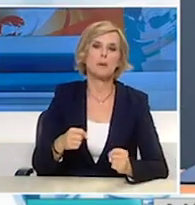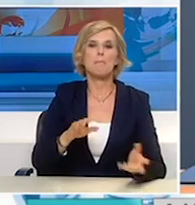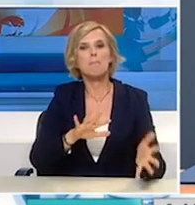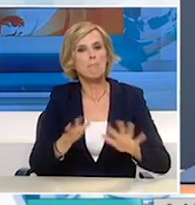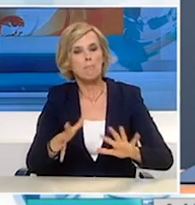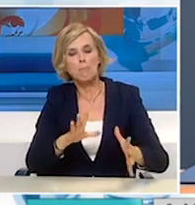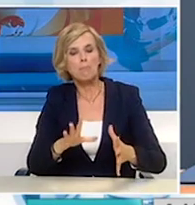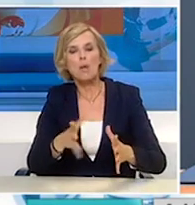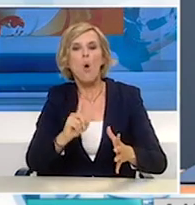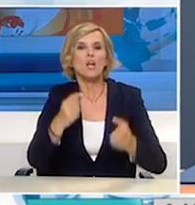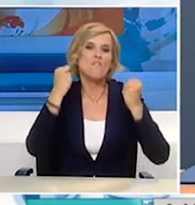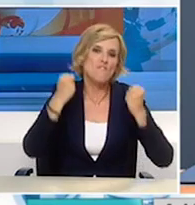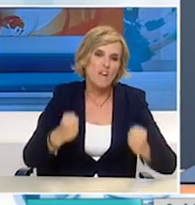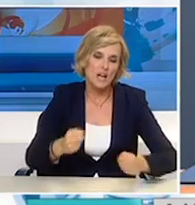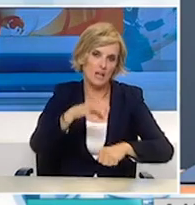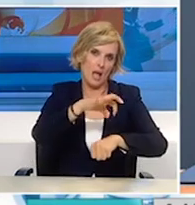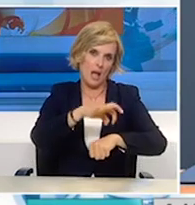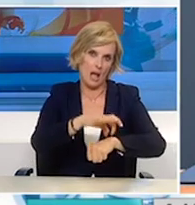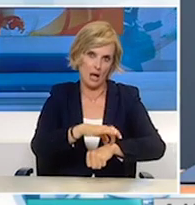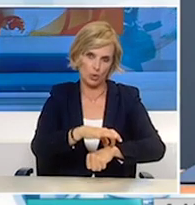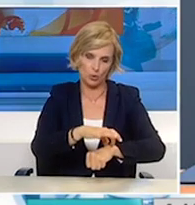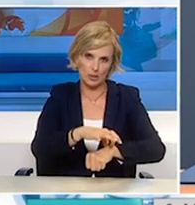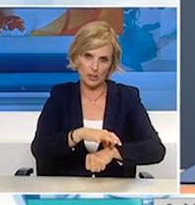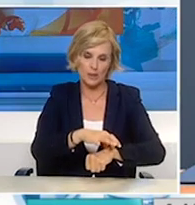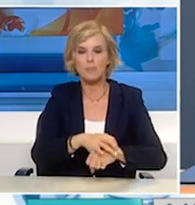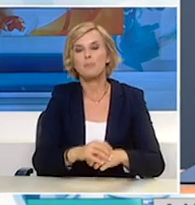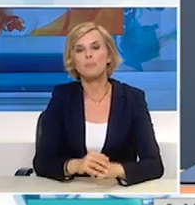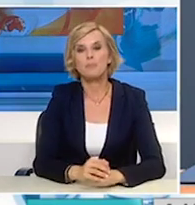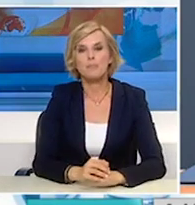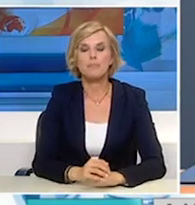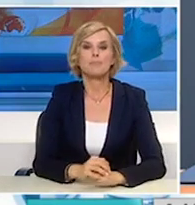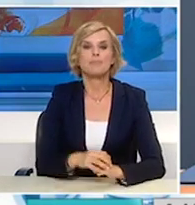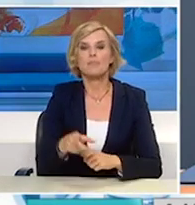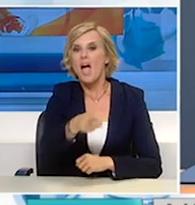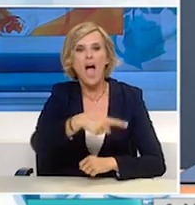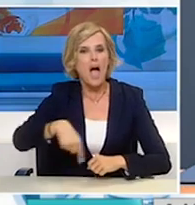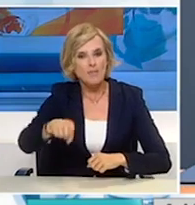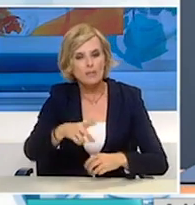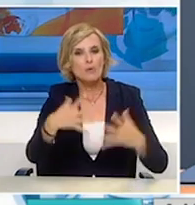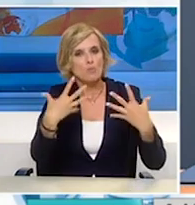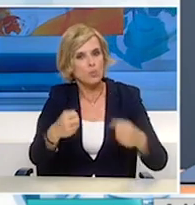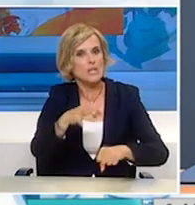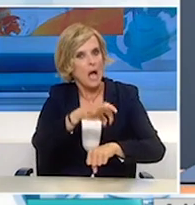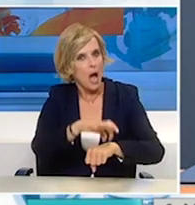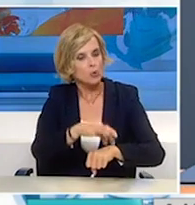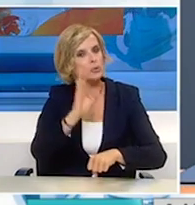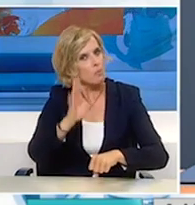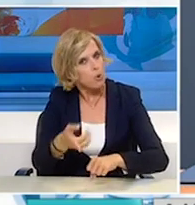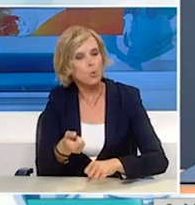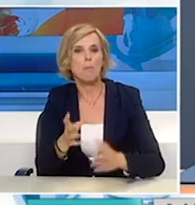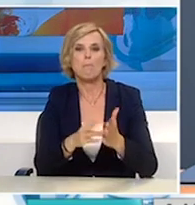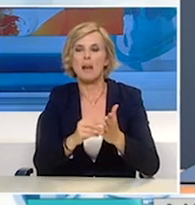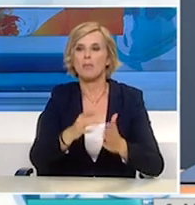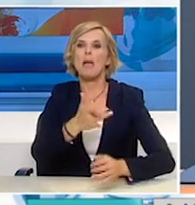μετρίας νόσου, όπως τον ονομάζουμε, μετρίας βαρύτητας νόσου, οι οποίοι σε συνεννόηση με τους θεράπευτες γιατρούς τους μπορούν να πάρουν τα φάρμακα αυτά